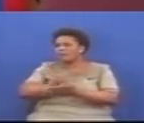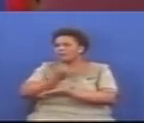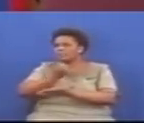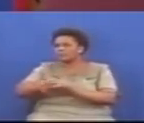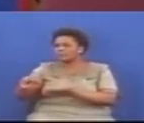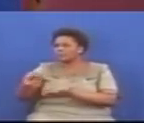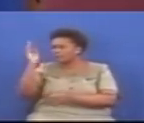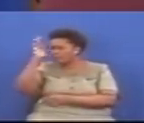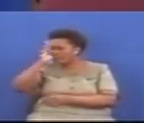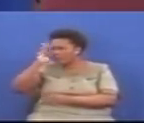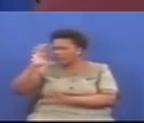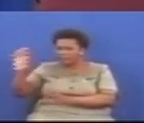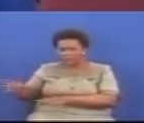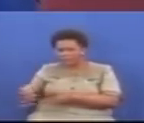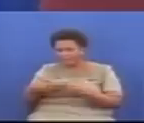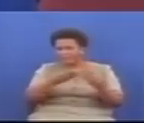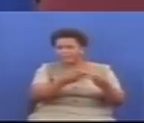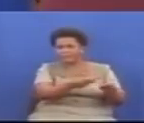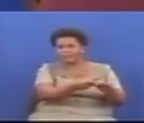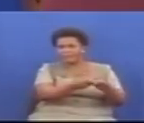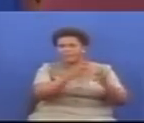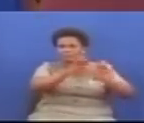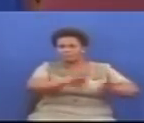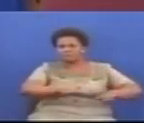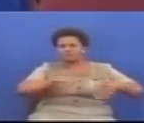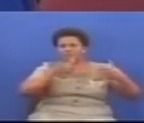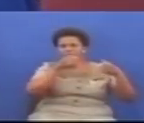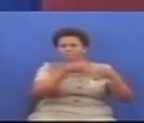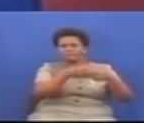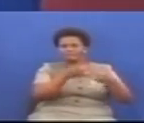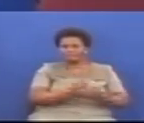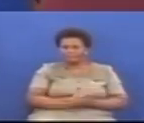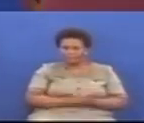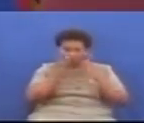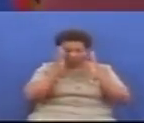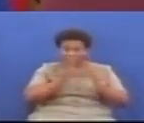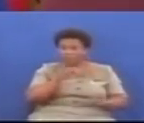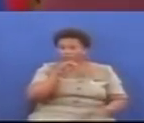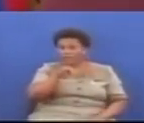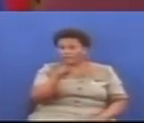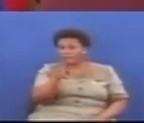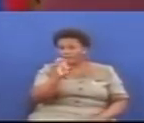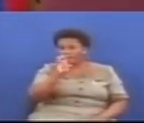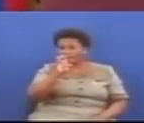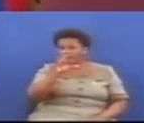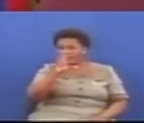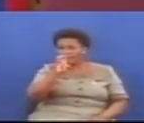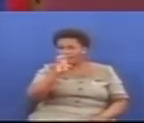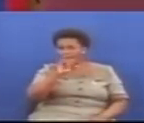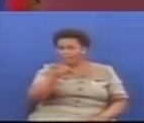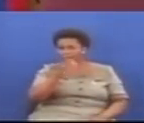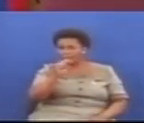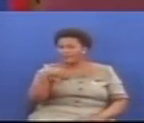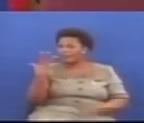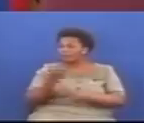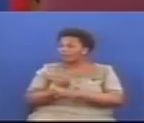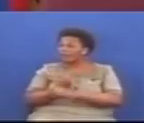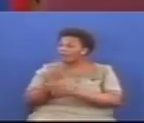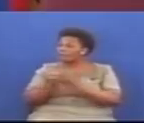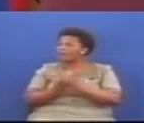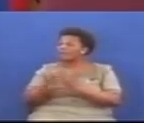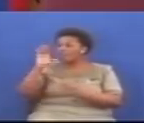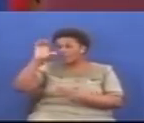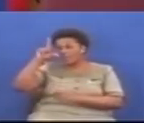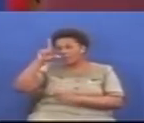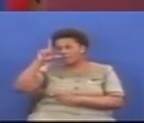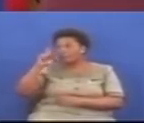tuiwasilishe kwa waandaaji Bunge Sports Club akina Ngereja na wenzake, lakini pia na passport size mbili ili